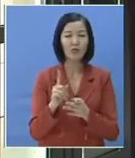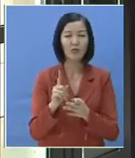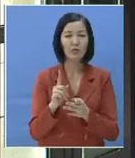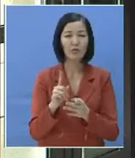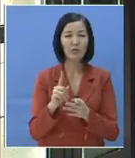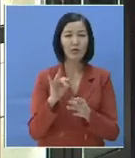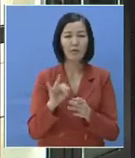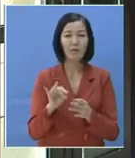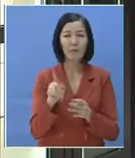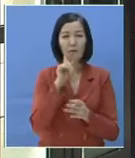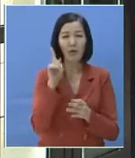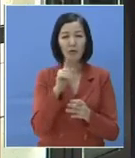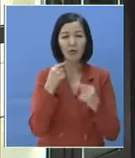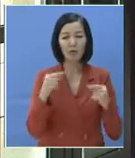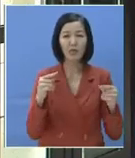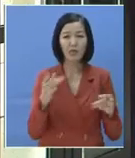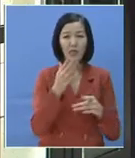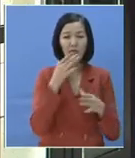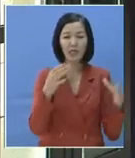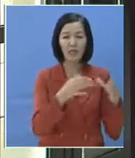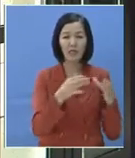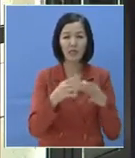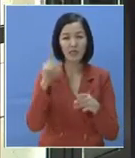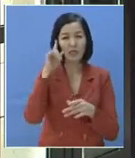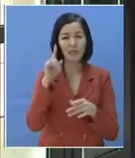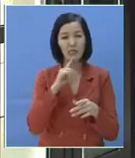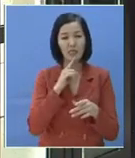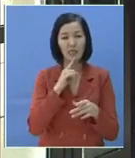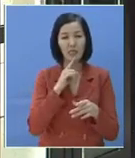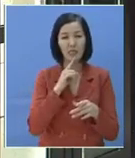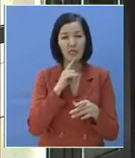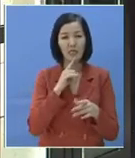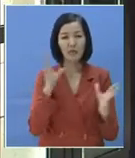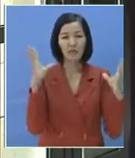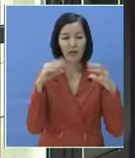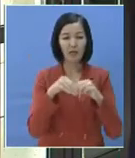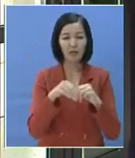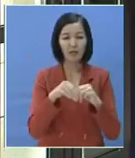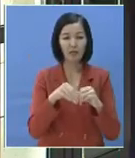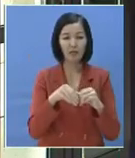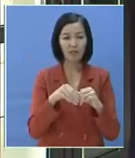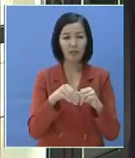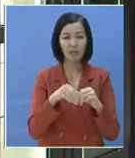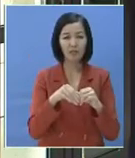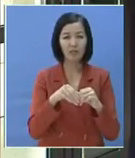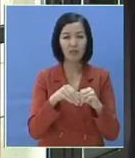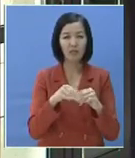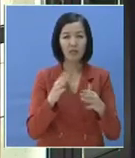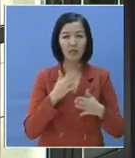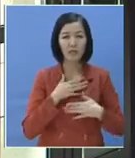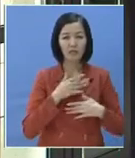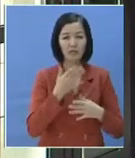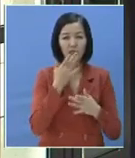и молодежь, и различные этносы Казахстана приобщить именно к нашим